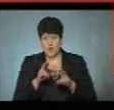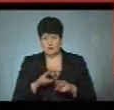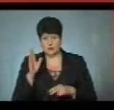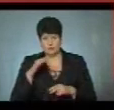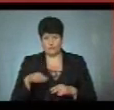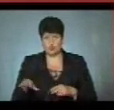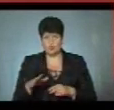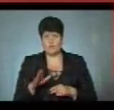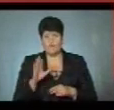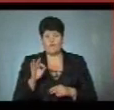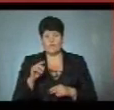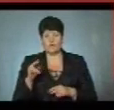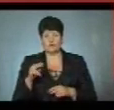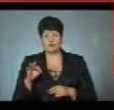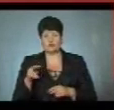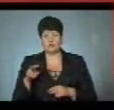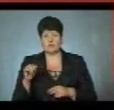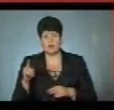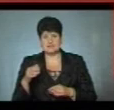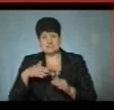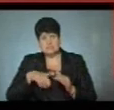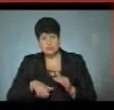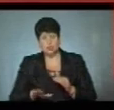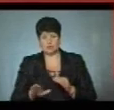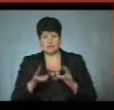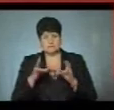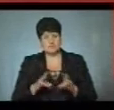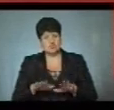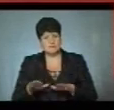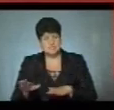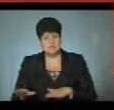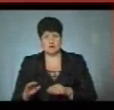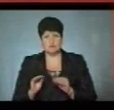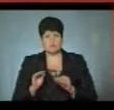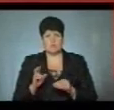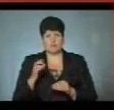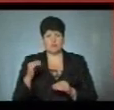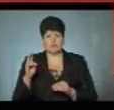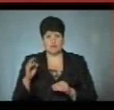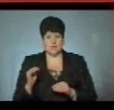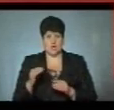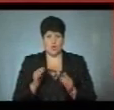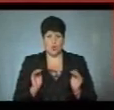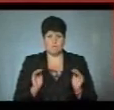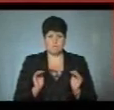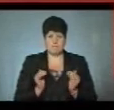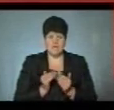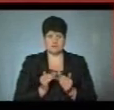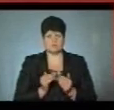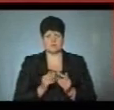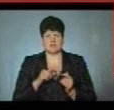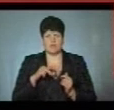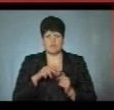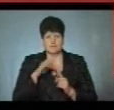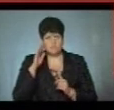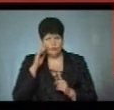водойму, водолази мусять оглянути і дно, і небезпечні місця, і вставити буйки, обмеження, і той самий вхід в